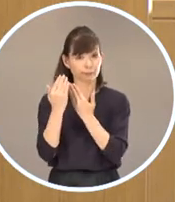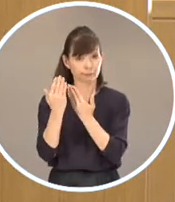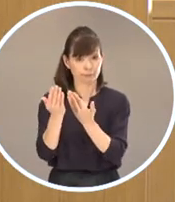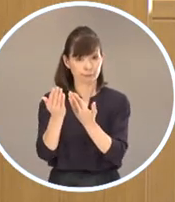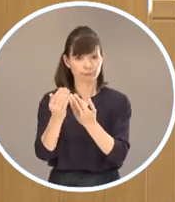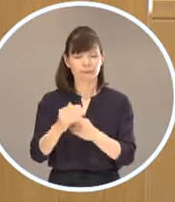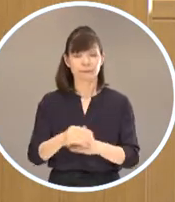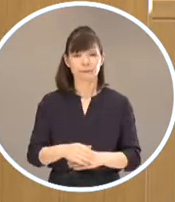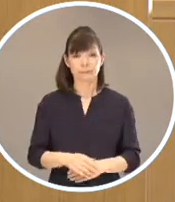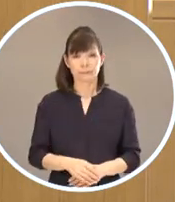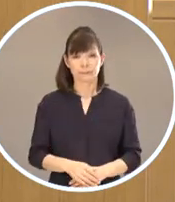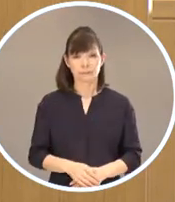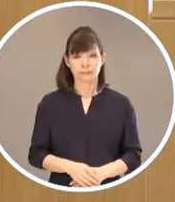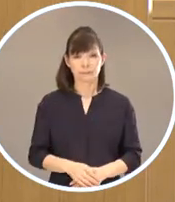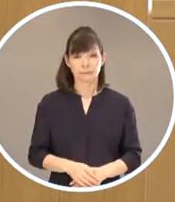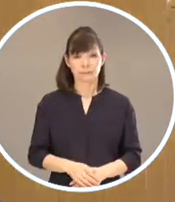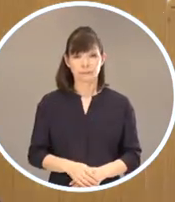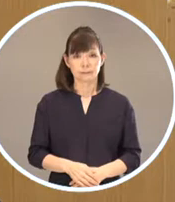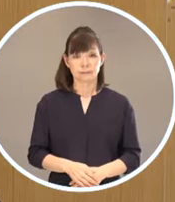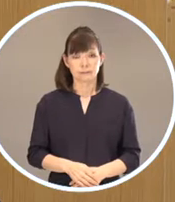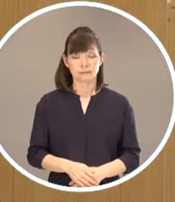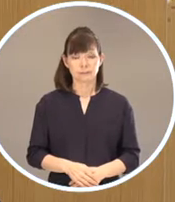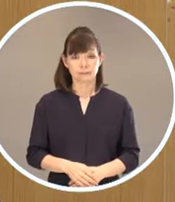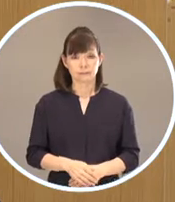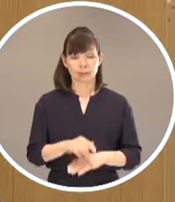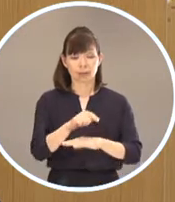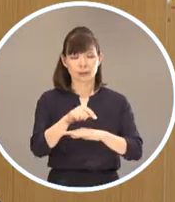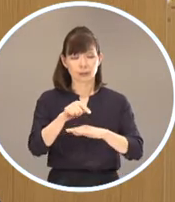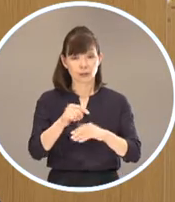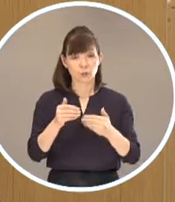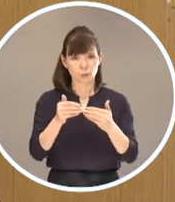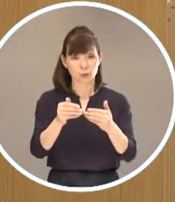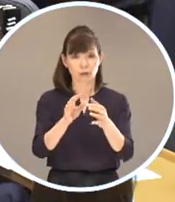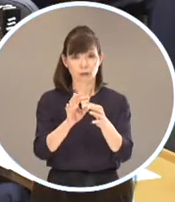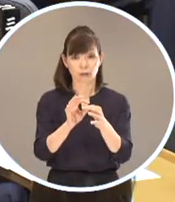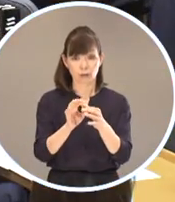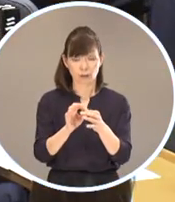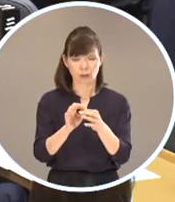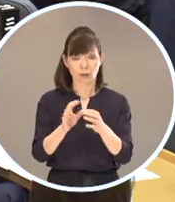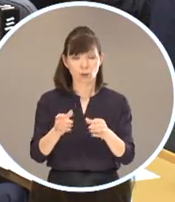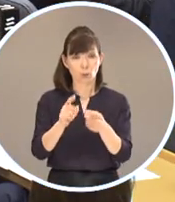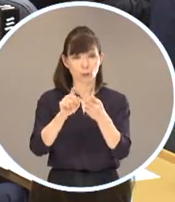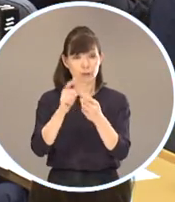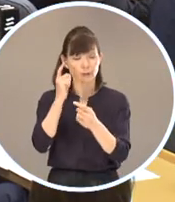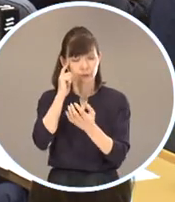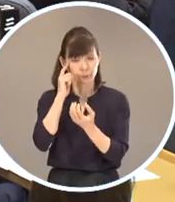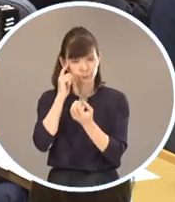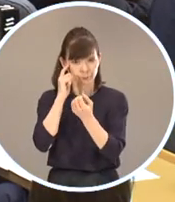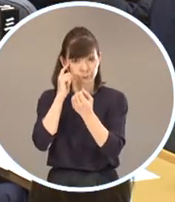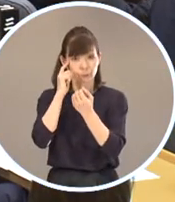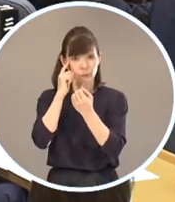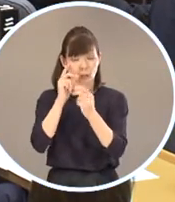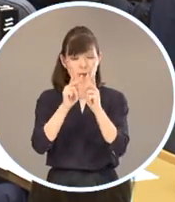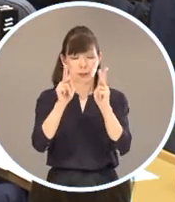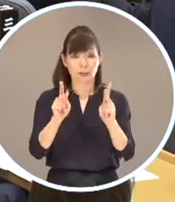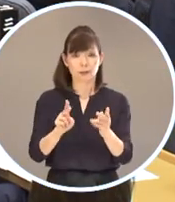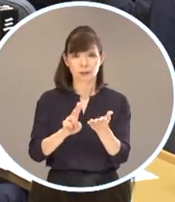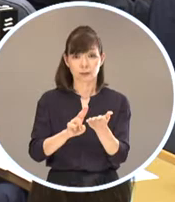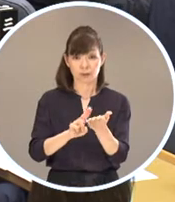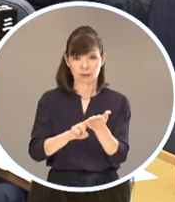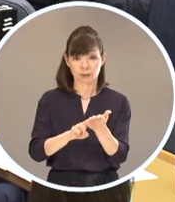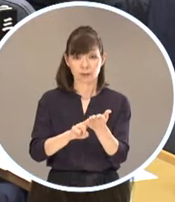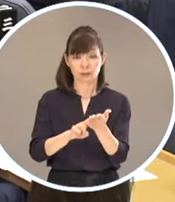伺いをいたします。 施策の推進にあたっては、総合的な視点を持った課題設定を行